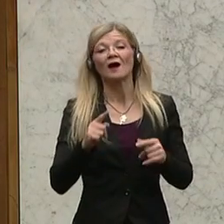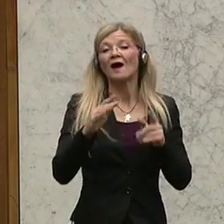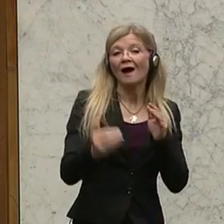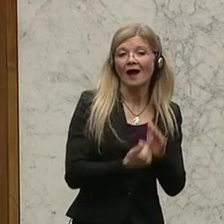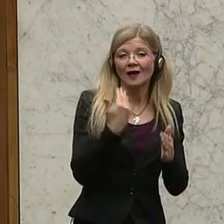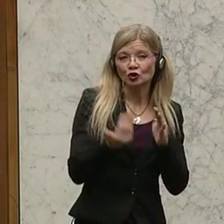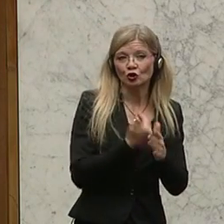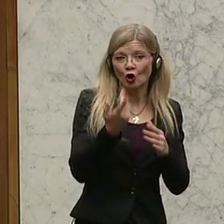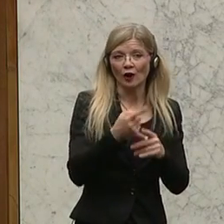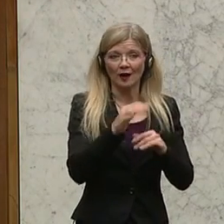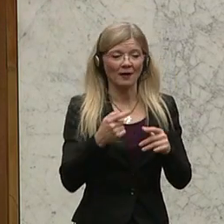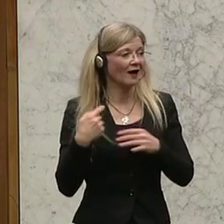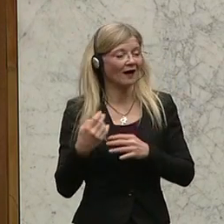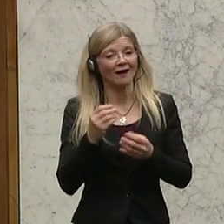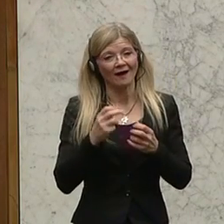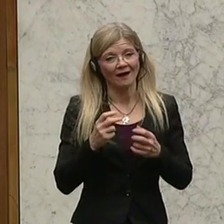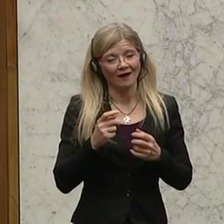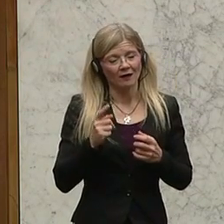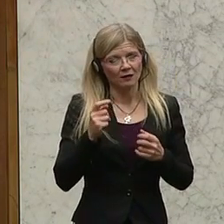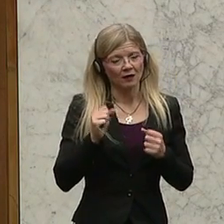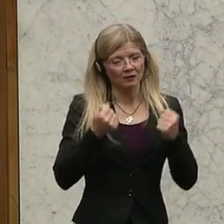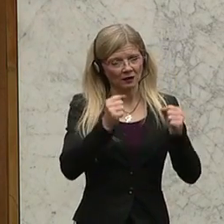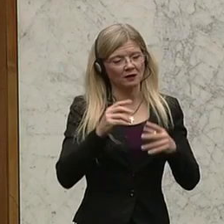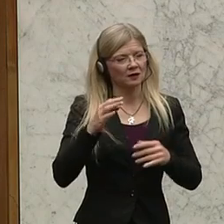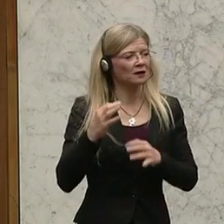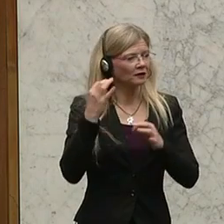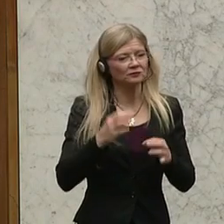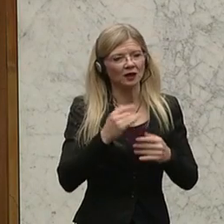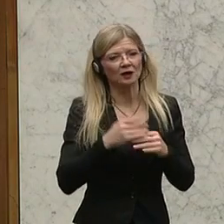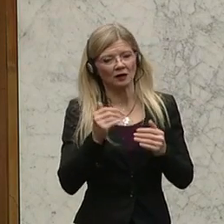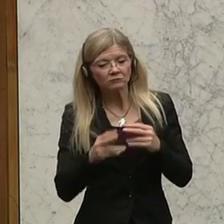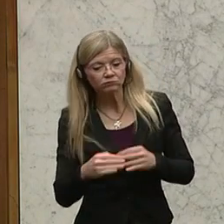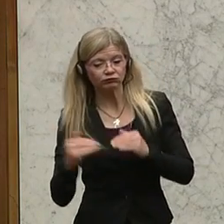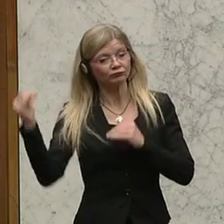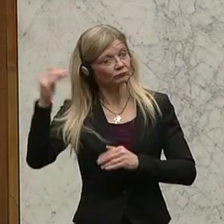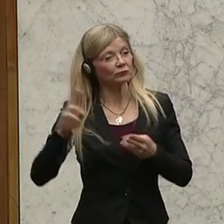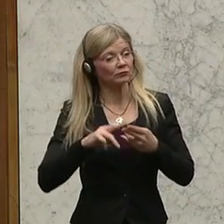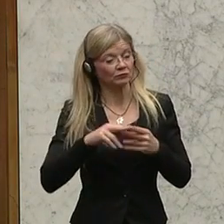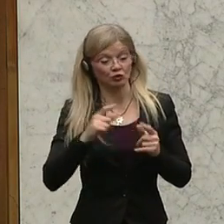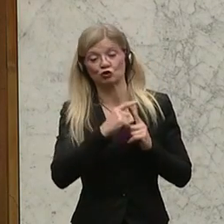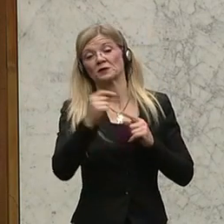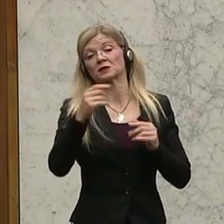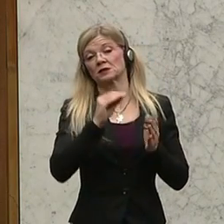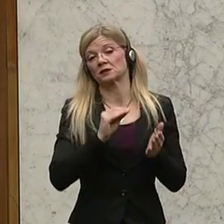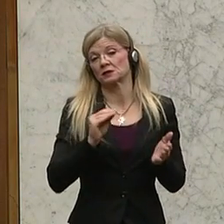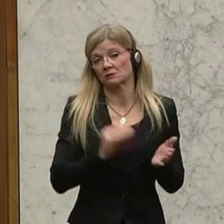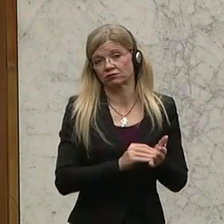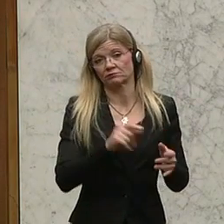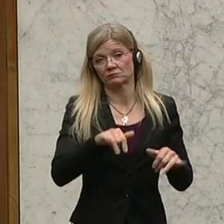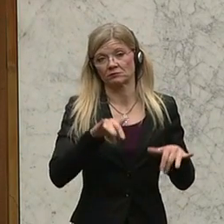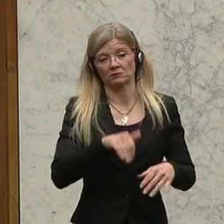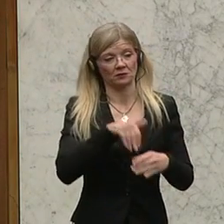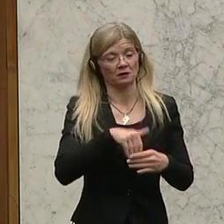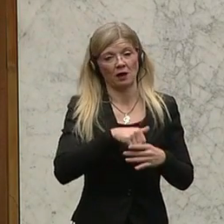bei 34% in Österreich, einer der Spitzenmarken im europäischen Vergleich. Bei der Ressourceneffizienz sind wir überhaupt